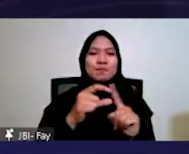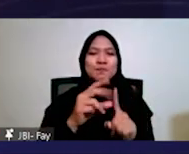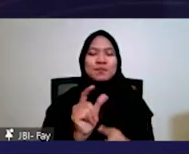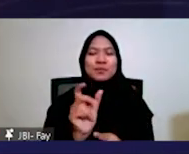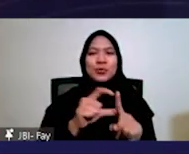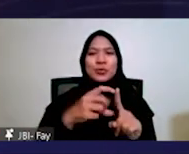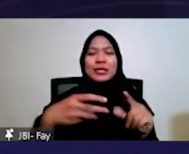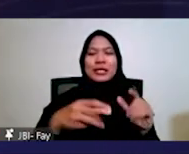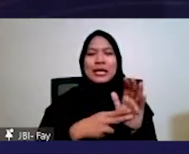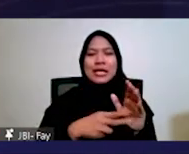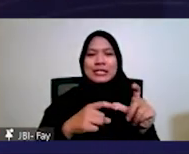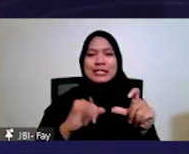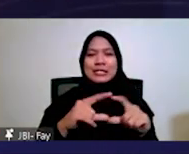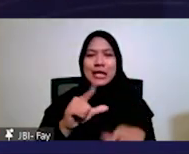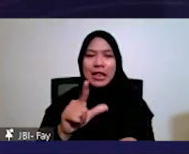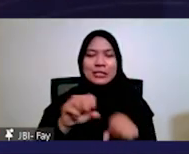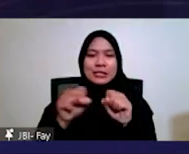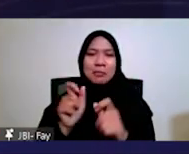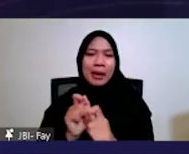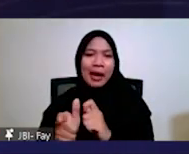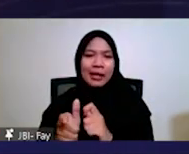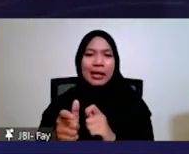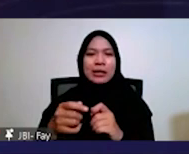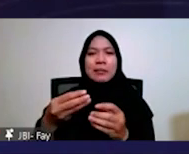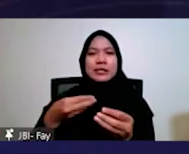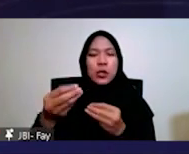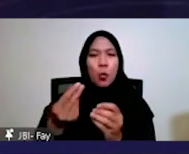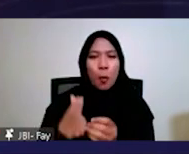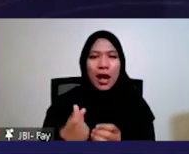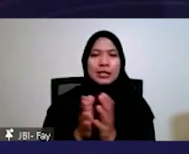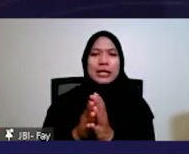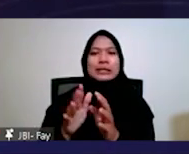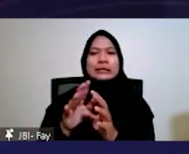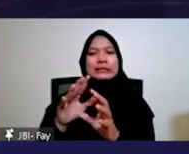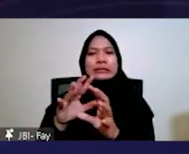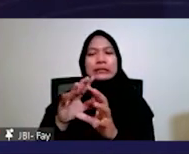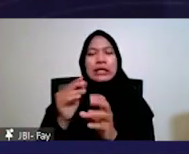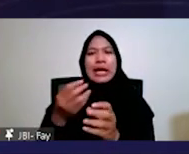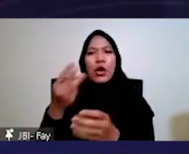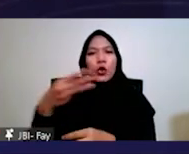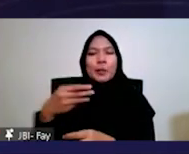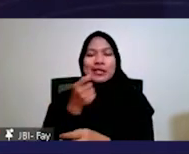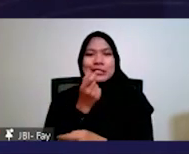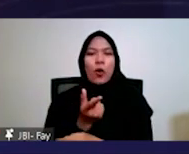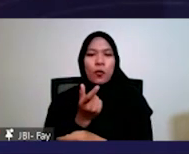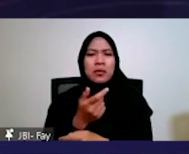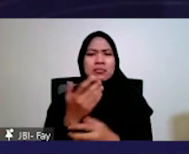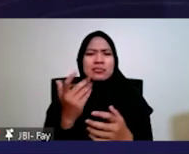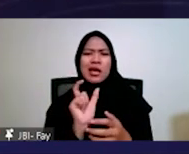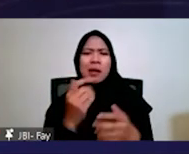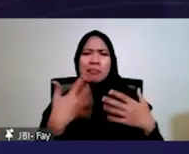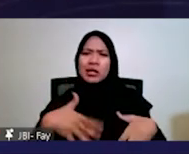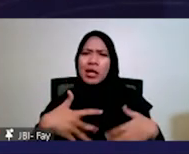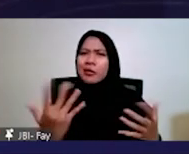pasar uang Ekonomi keuangan hijau yang Sebut proglotid nah bagaimana ini diterapkan lanjut di kemarin